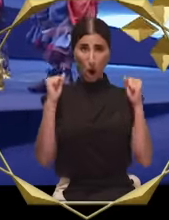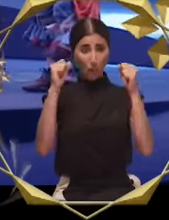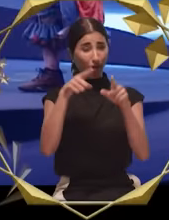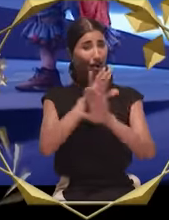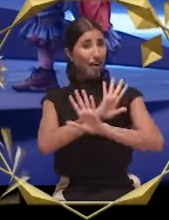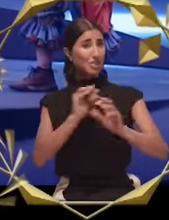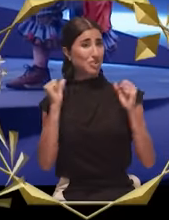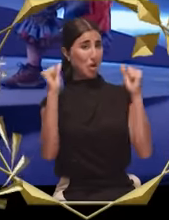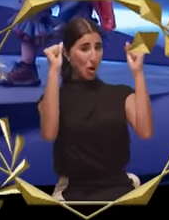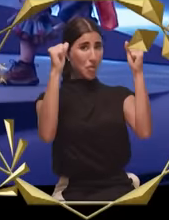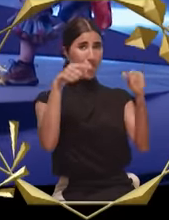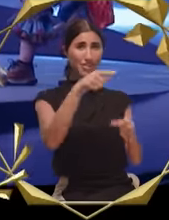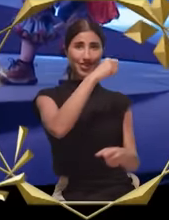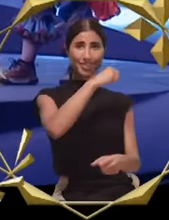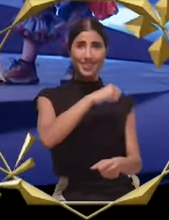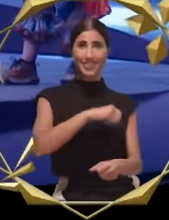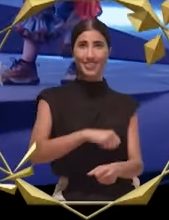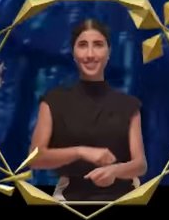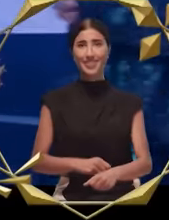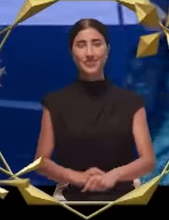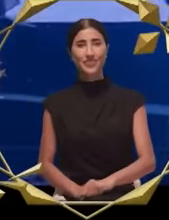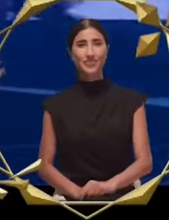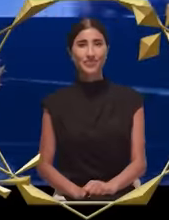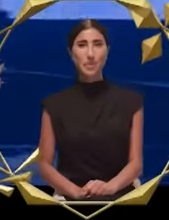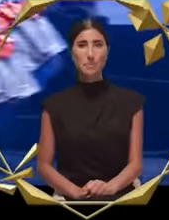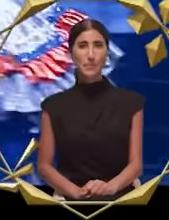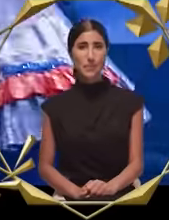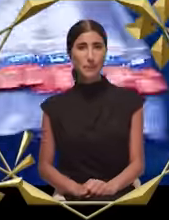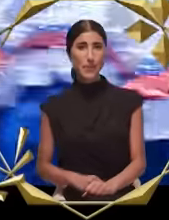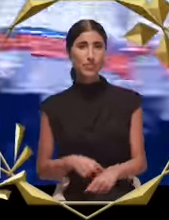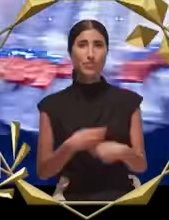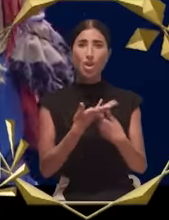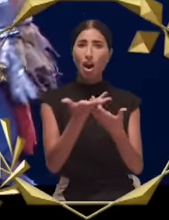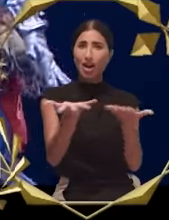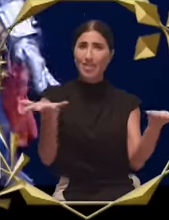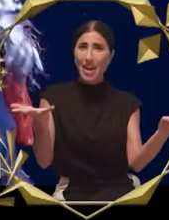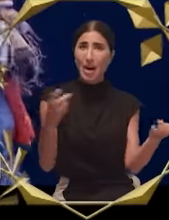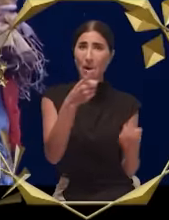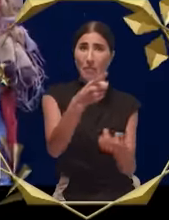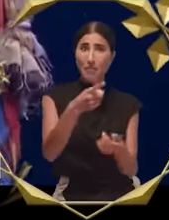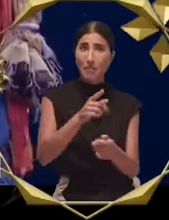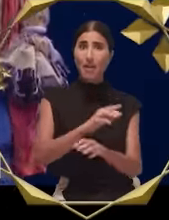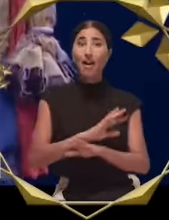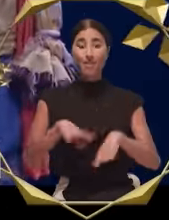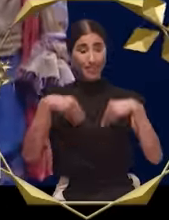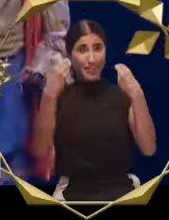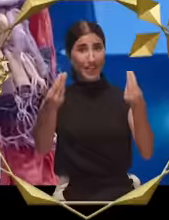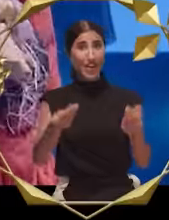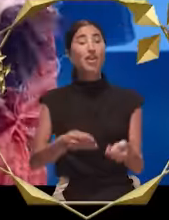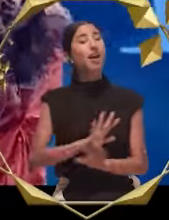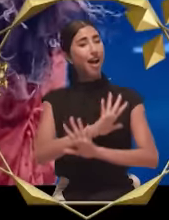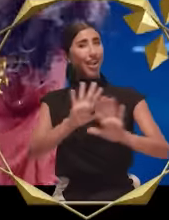الشجاعة هي أن تقدم وكل ما فيك مرعوب والجود أن تعطي